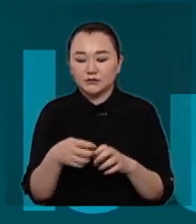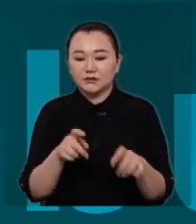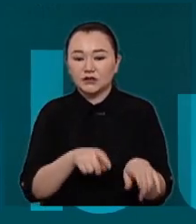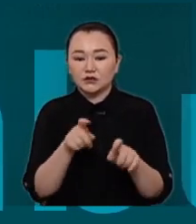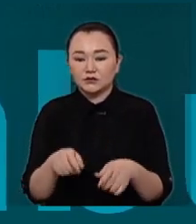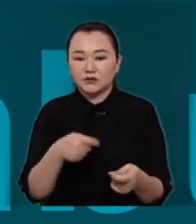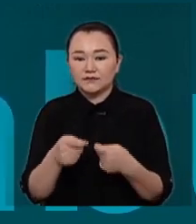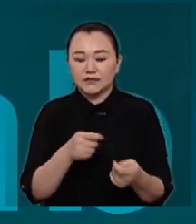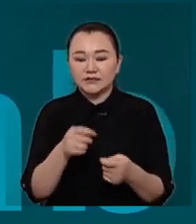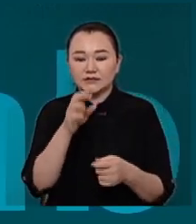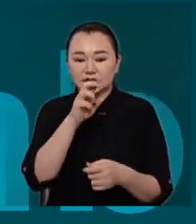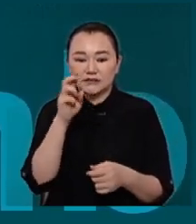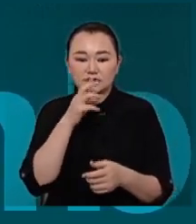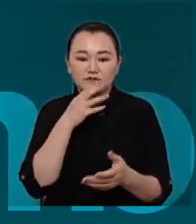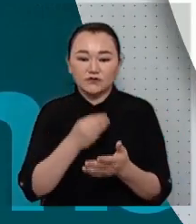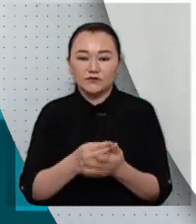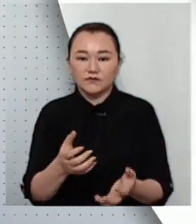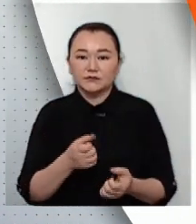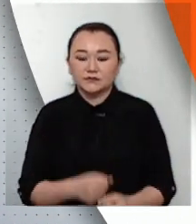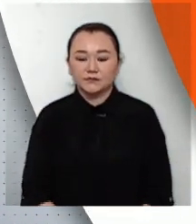ли управление станцией государству?